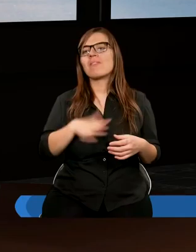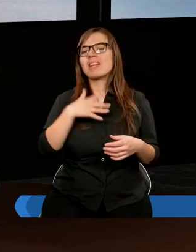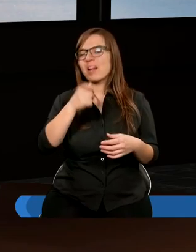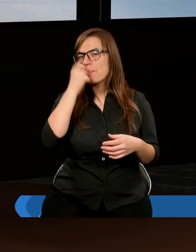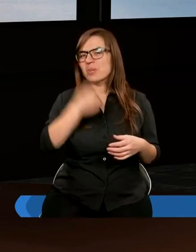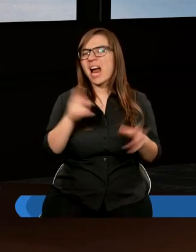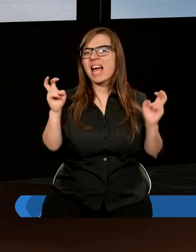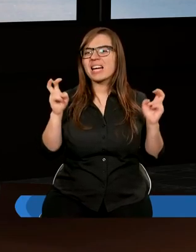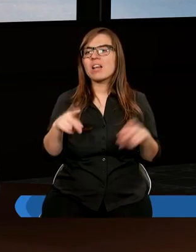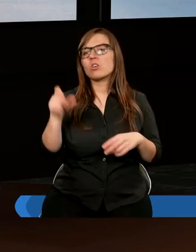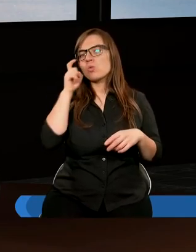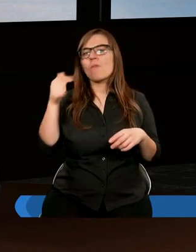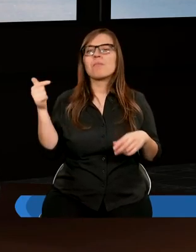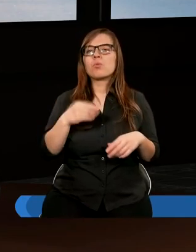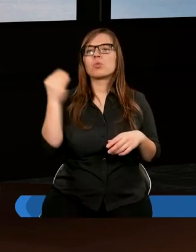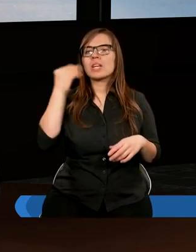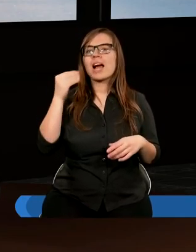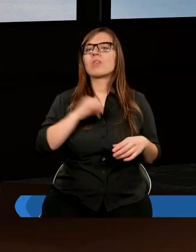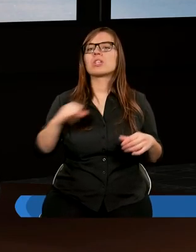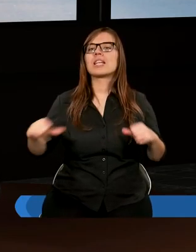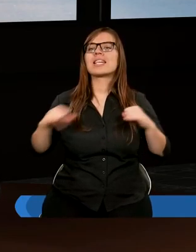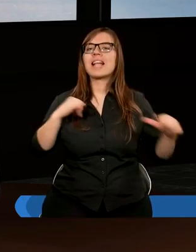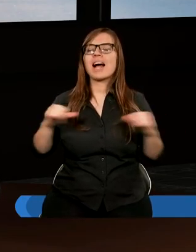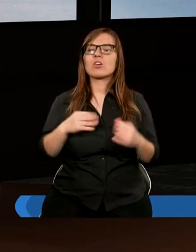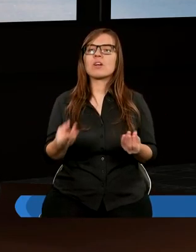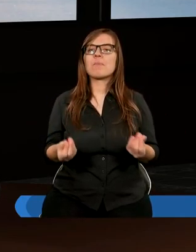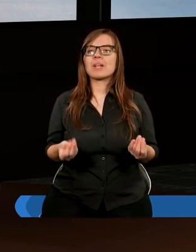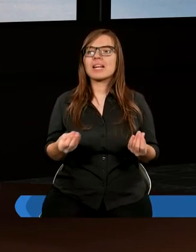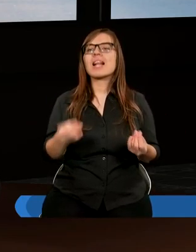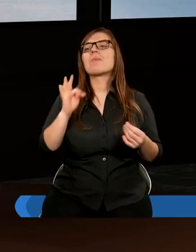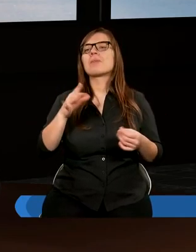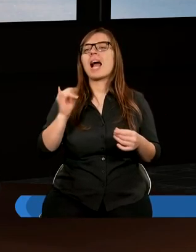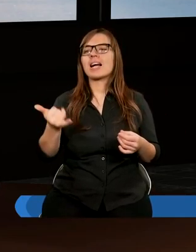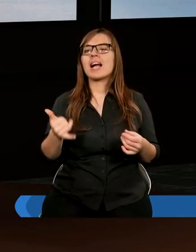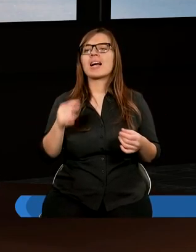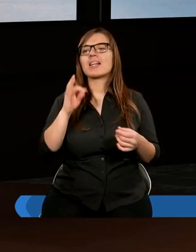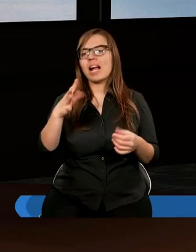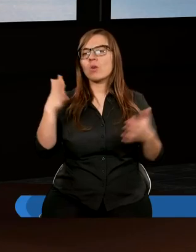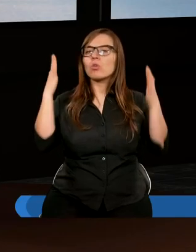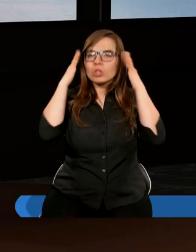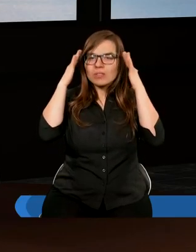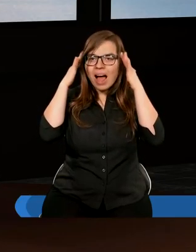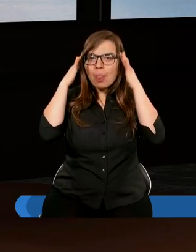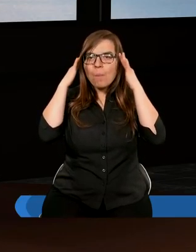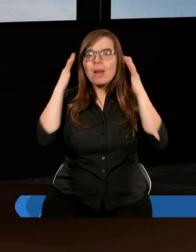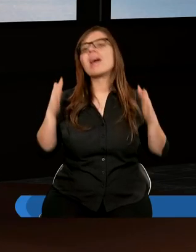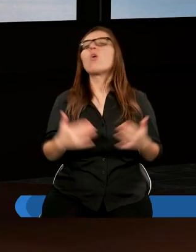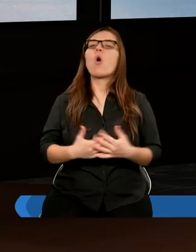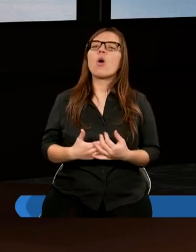przekleństw. Człowiek musi się nauczyć zarządzania pieniędzmi, tak jak takiego świadomego